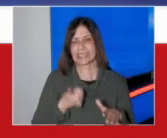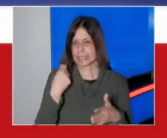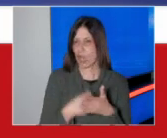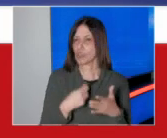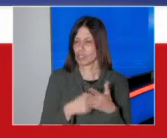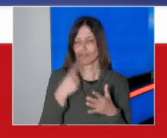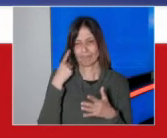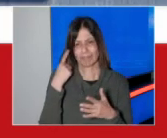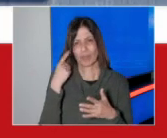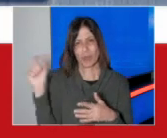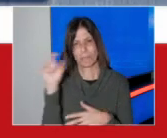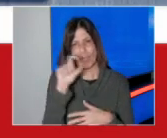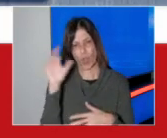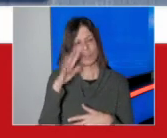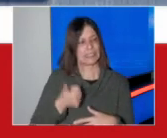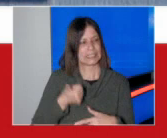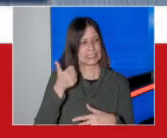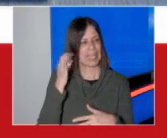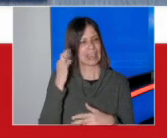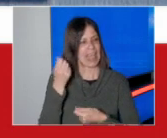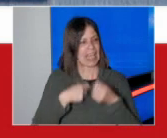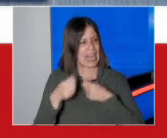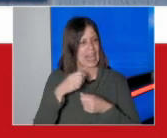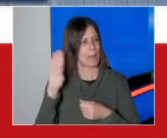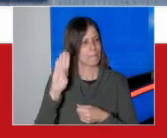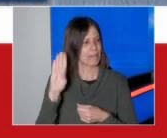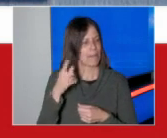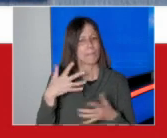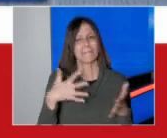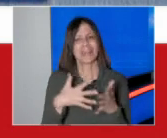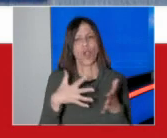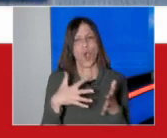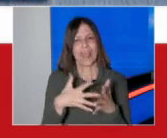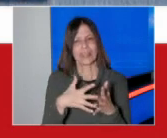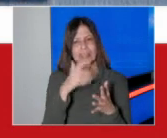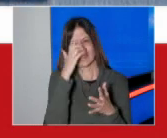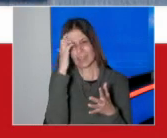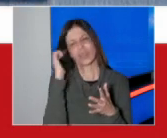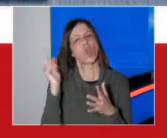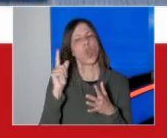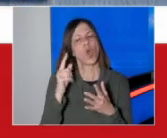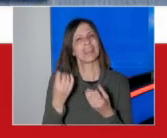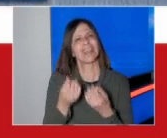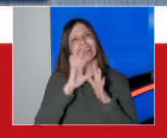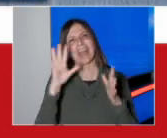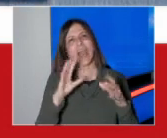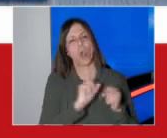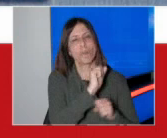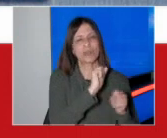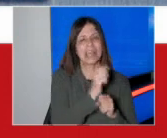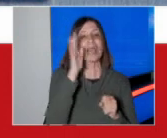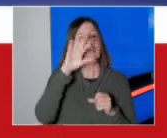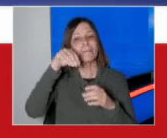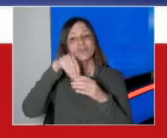שמענו בכותרות, ושרת הכלכלה ברביבאי. ביקורת, אגב, לא באופן טבעי רק מהאופוזיציה, אלא גם מתוך